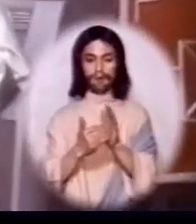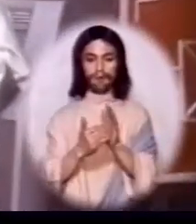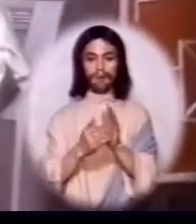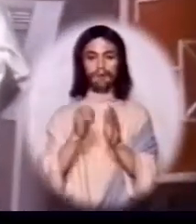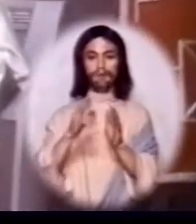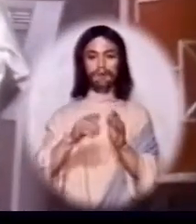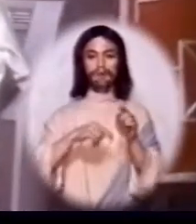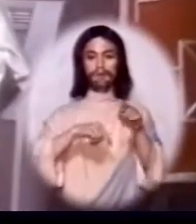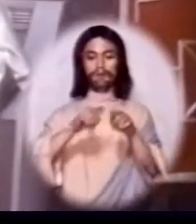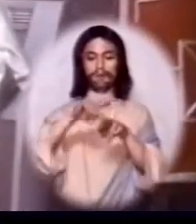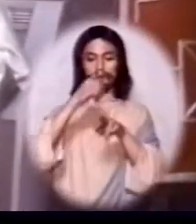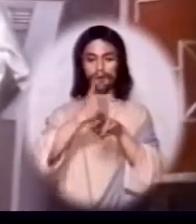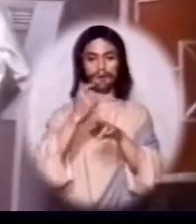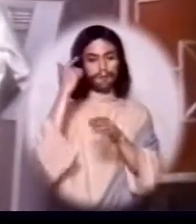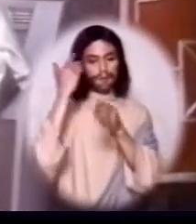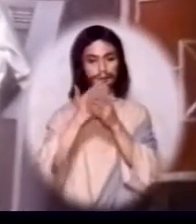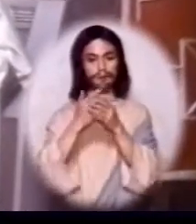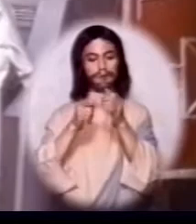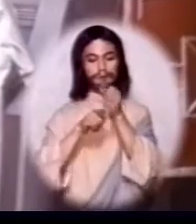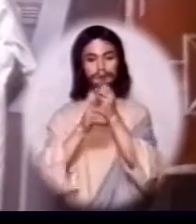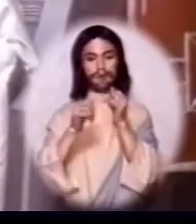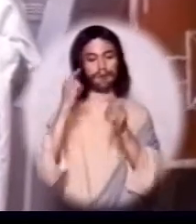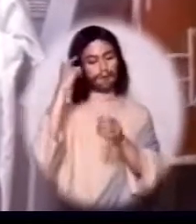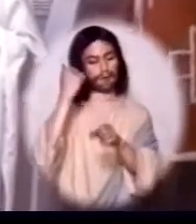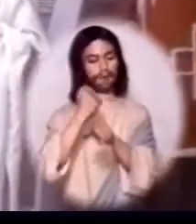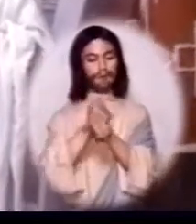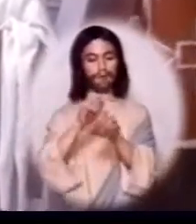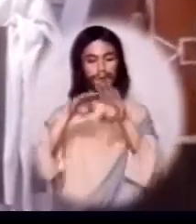죽었습니다. 군주들, 학자들,